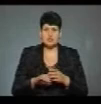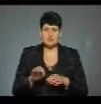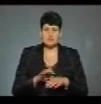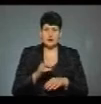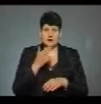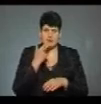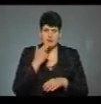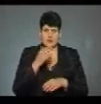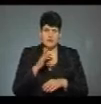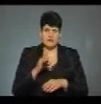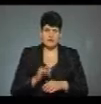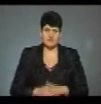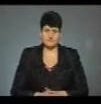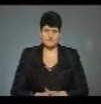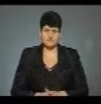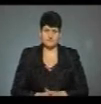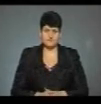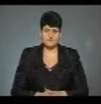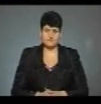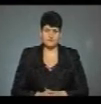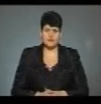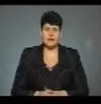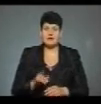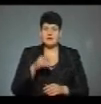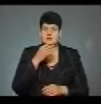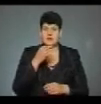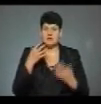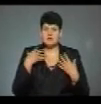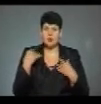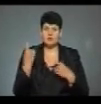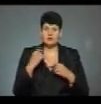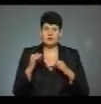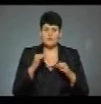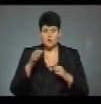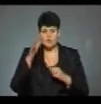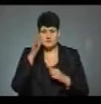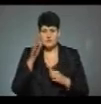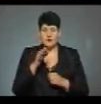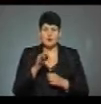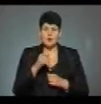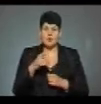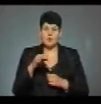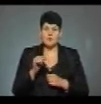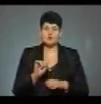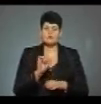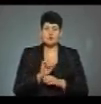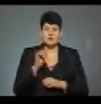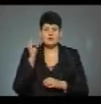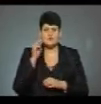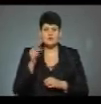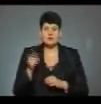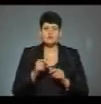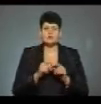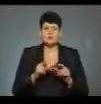гострі респіраторні вірусні інфекції. Як нам повідомила начальниця обласного управління освіти Ольга Хома, призупиняти навчання в тернопільських